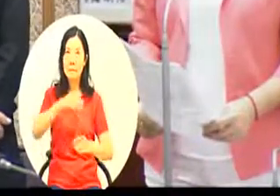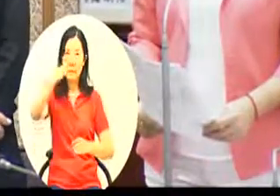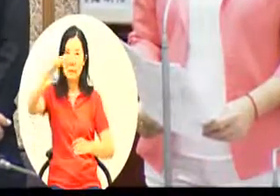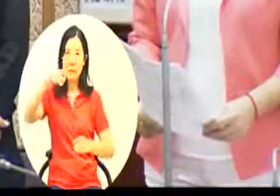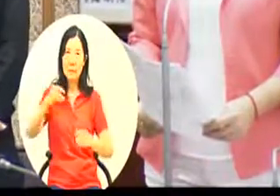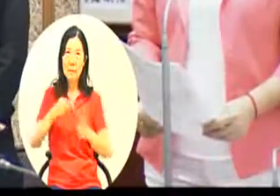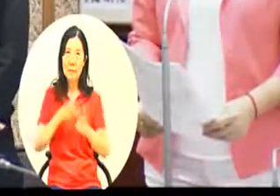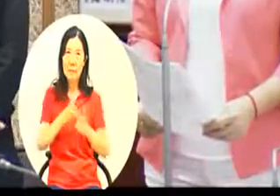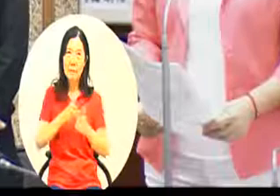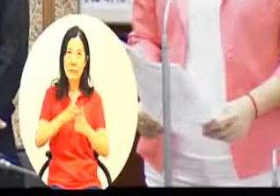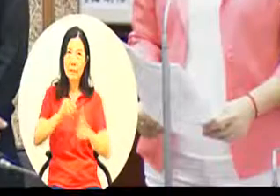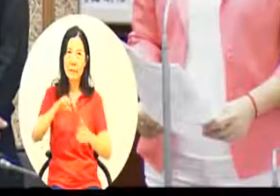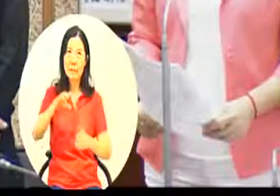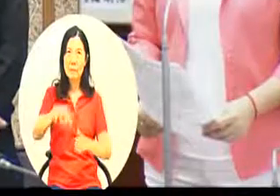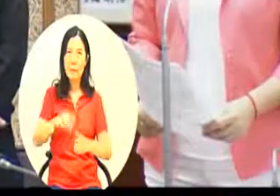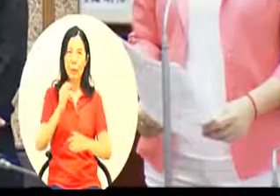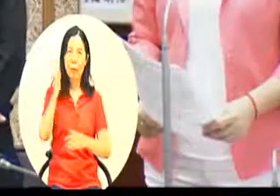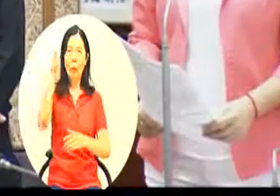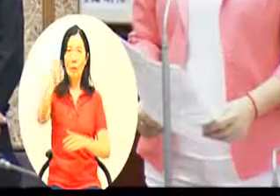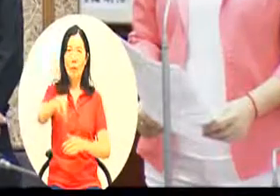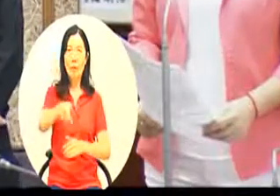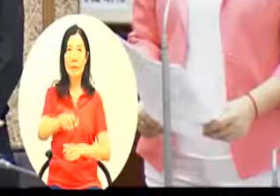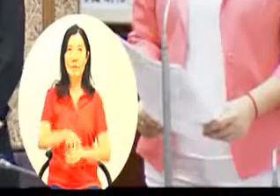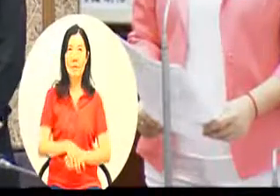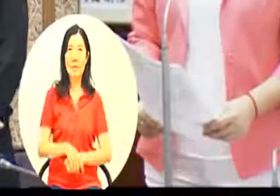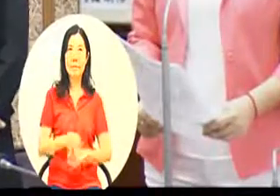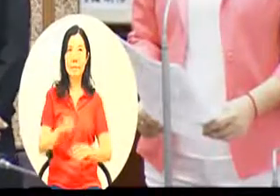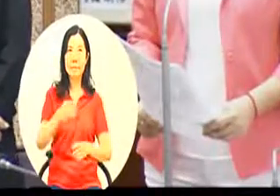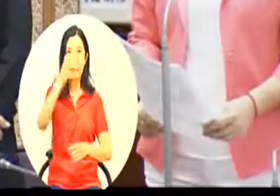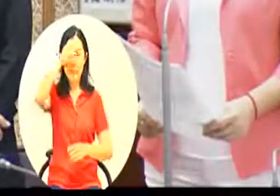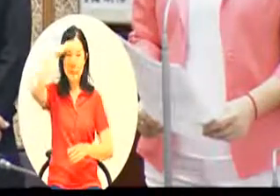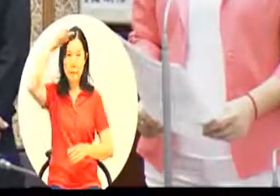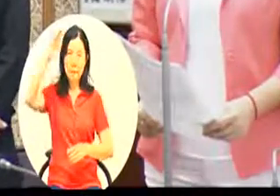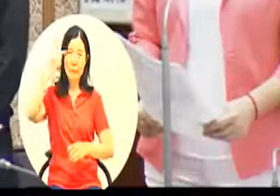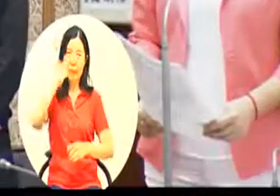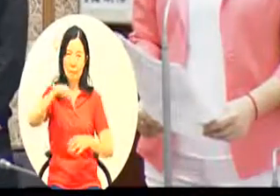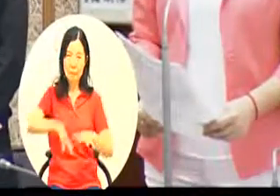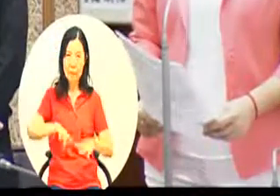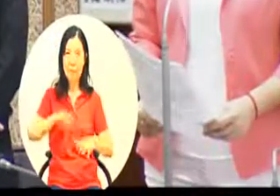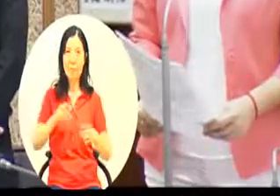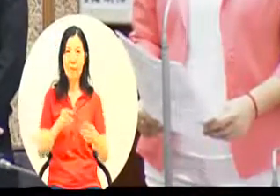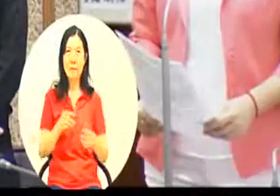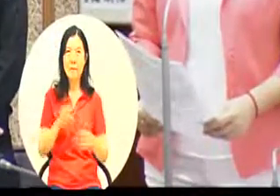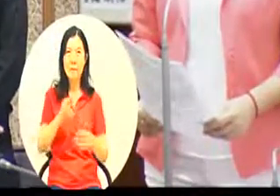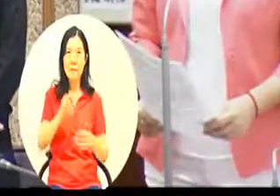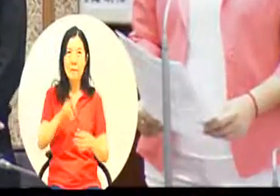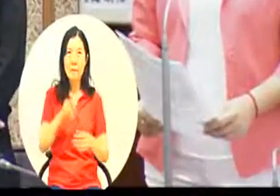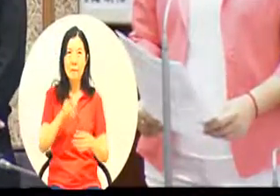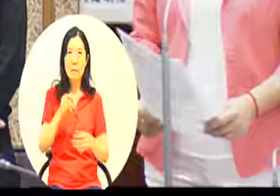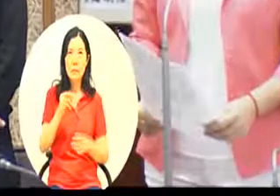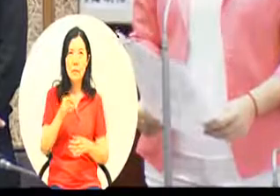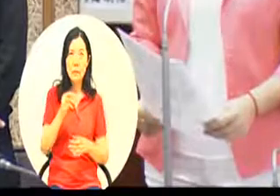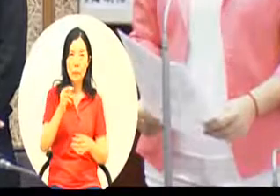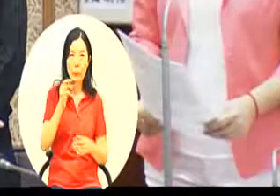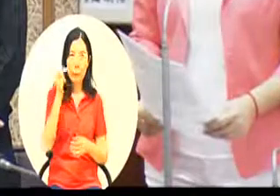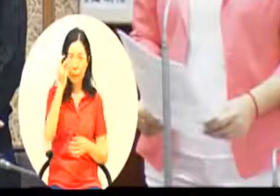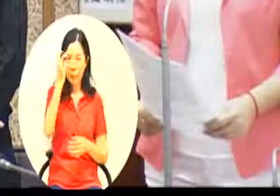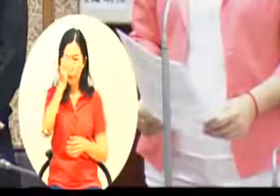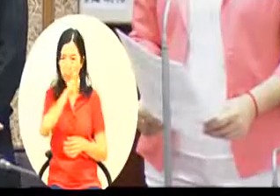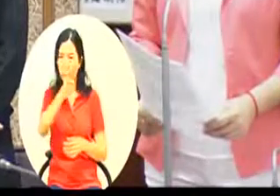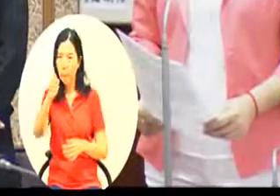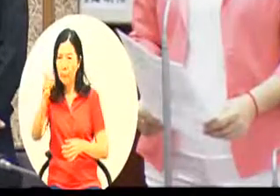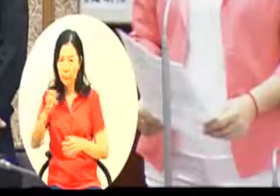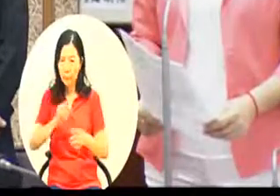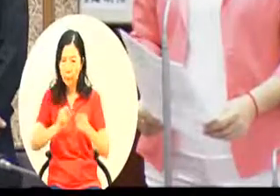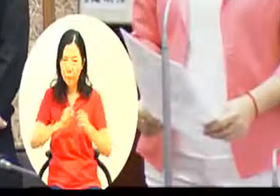的这个位置也非常的偏远啊，所以其实包含凤鼻头这里面，我们目前都是透过巡守的计划来做一些相